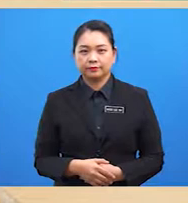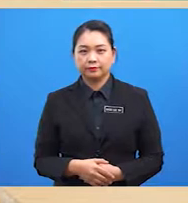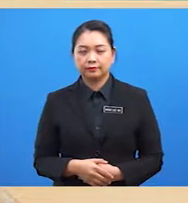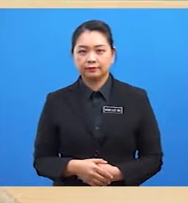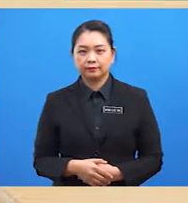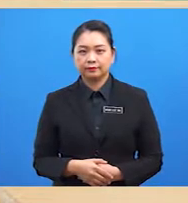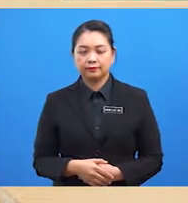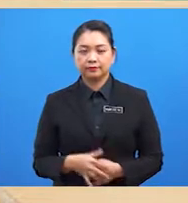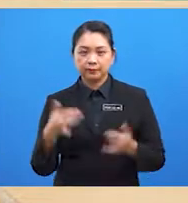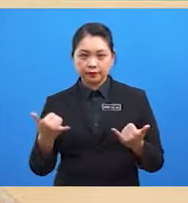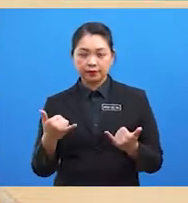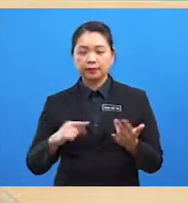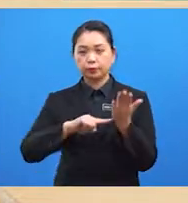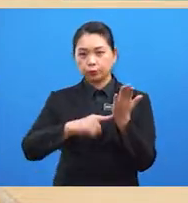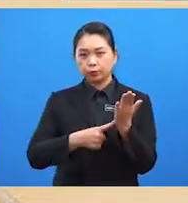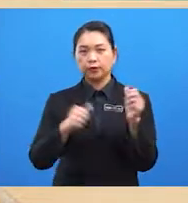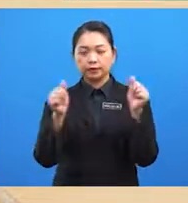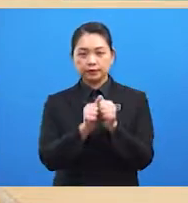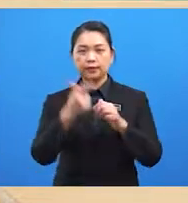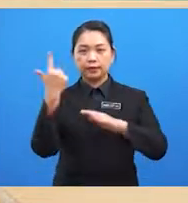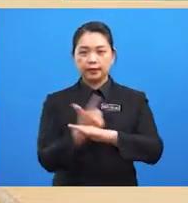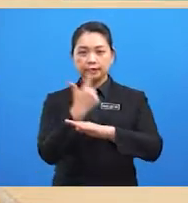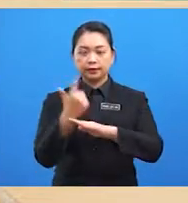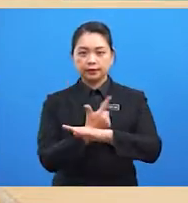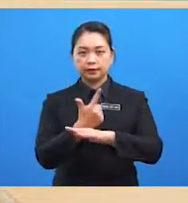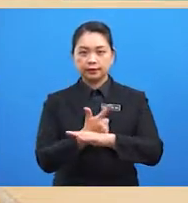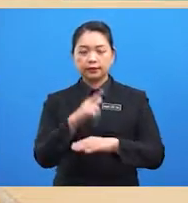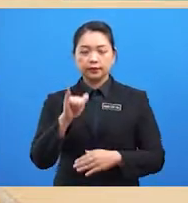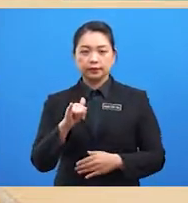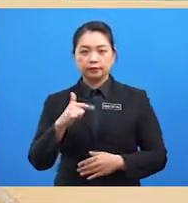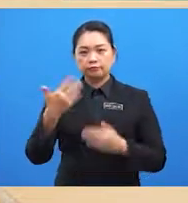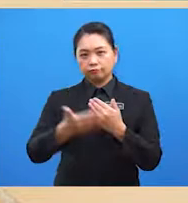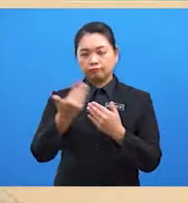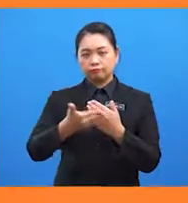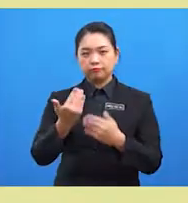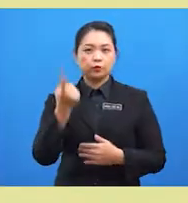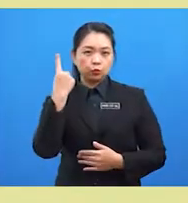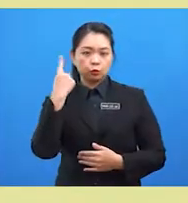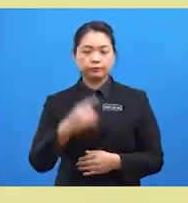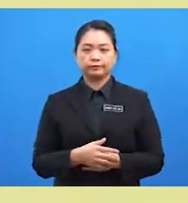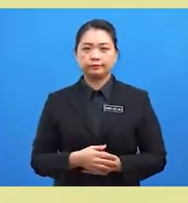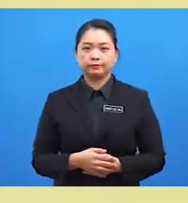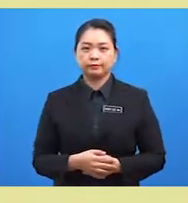Mari kita mulakan dengan latihan yang agak mudah terlebih dahulu.